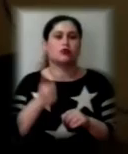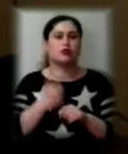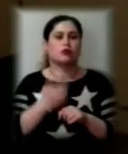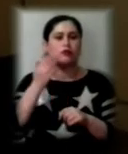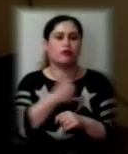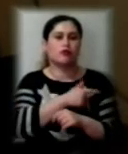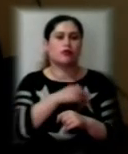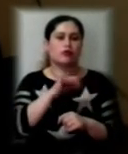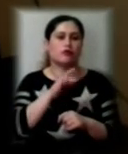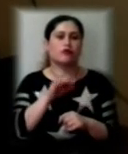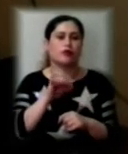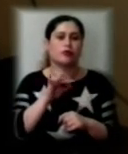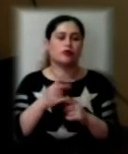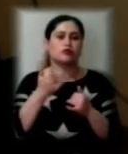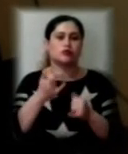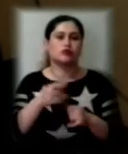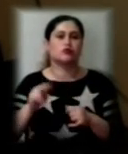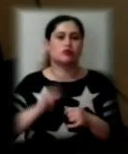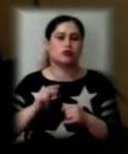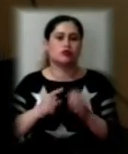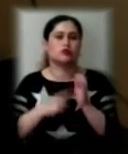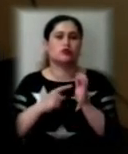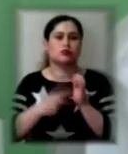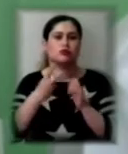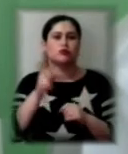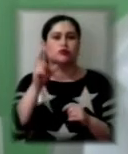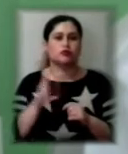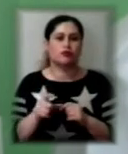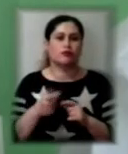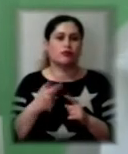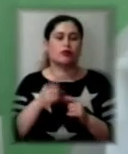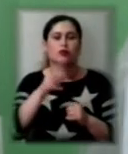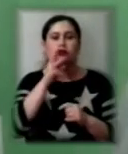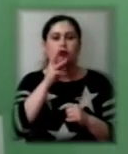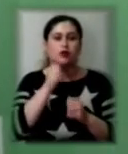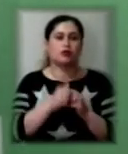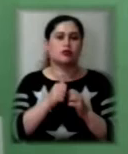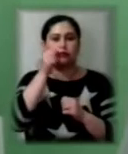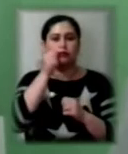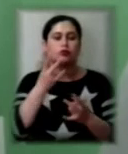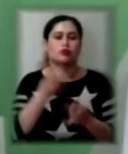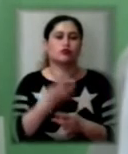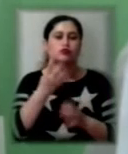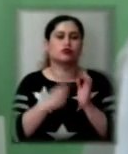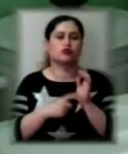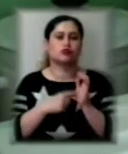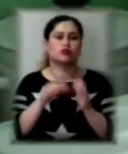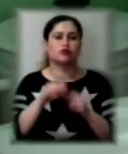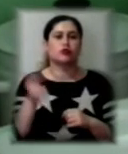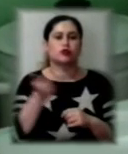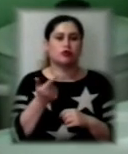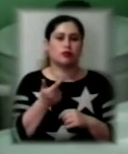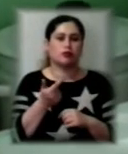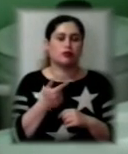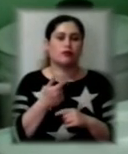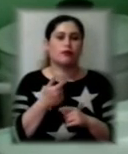Фомін. Зараз тут працюють 62 людини. На зарплати щомісяця потрібно 460 тисяч гривень.